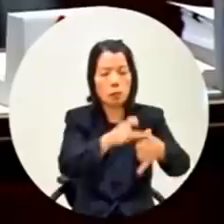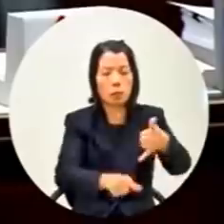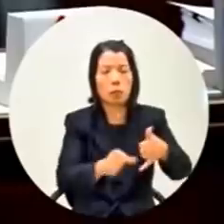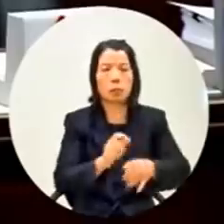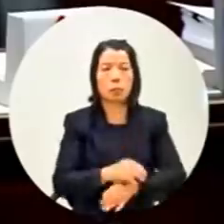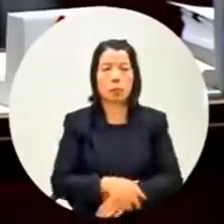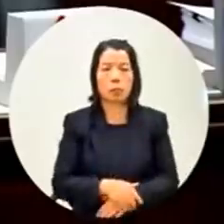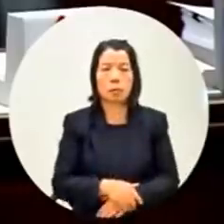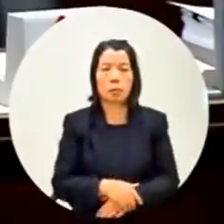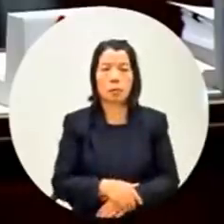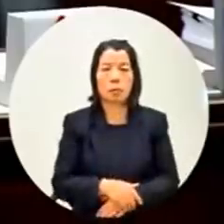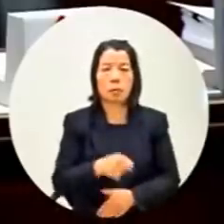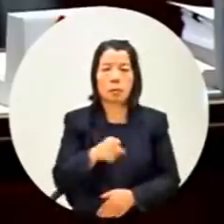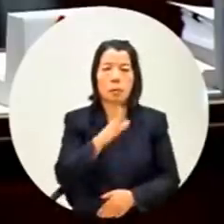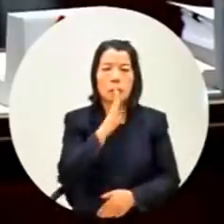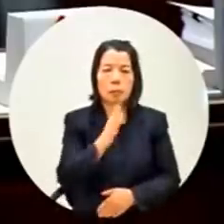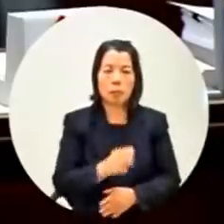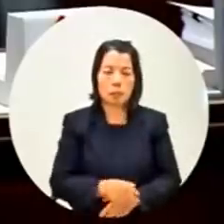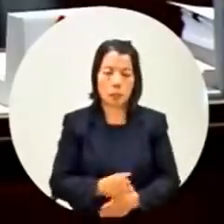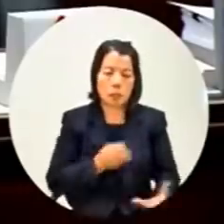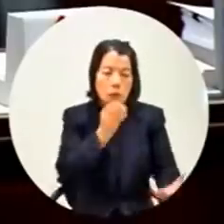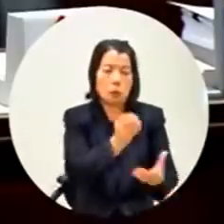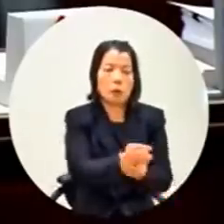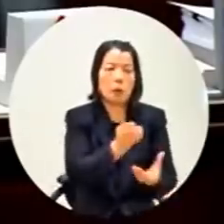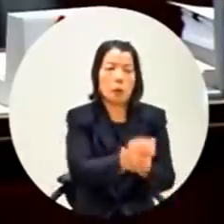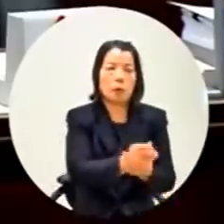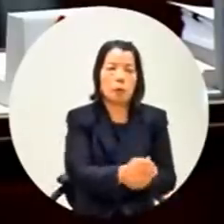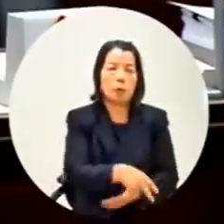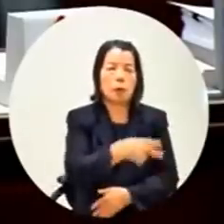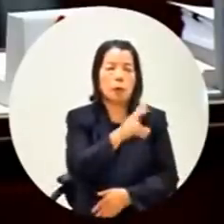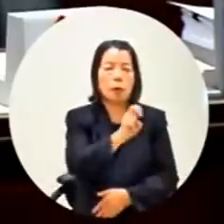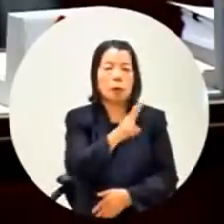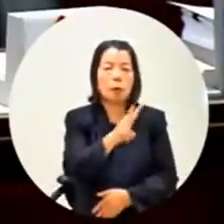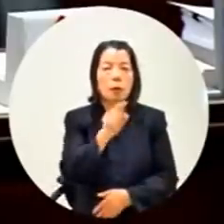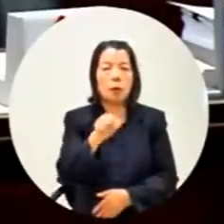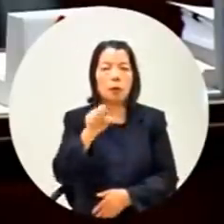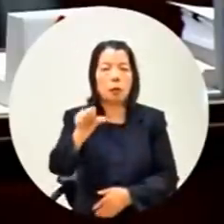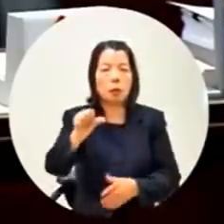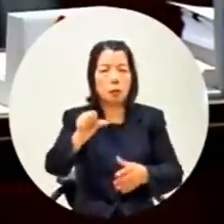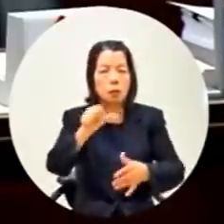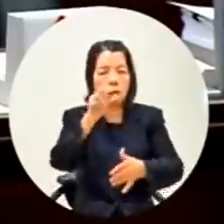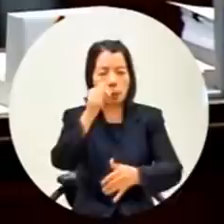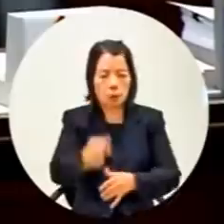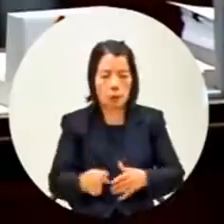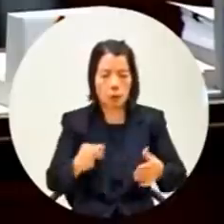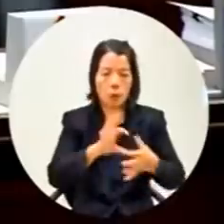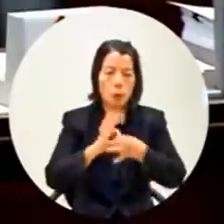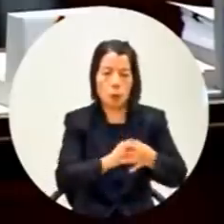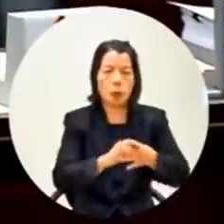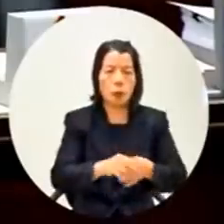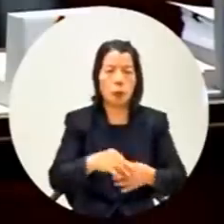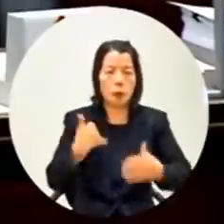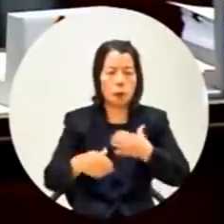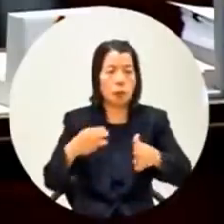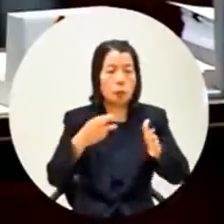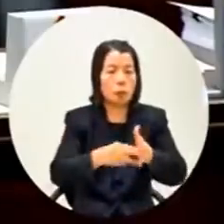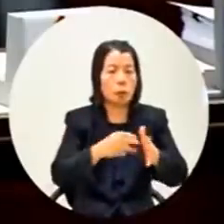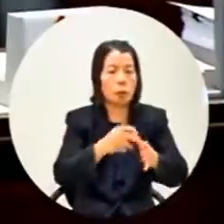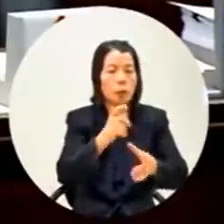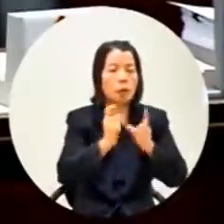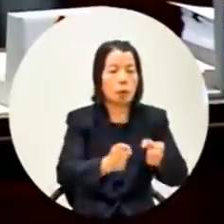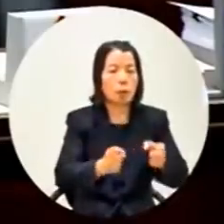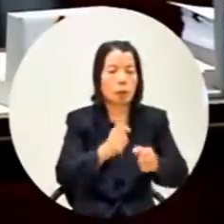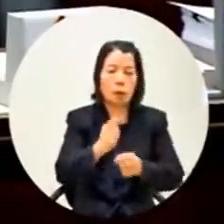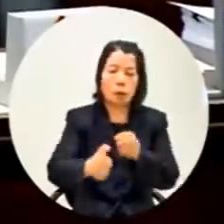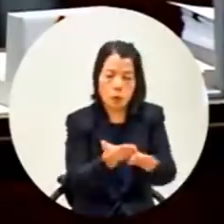案，那是一个投资 22.5 亿为了新达港未来50年的一个